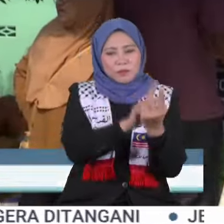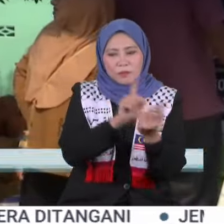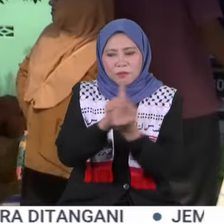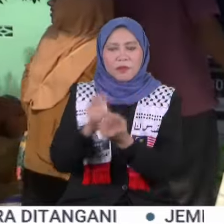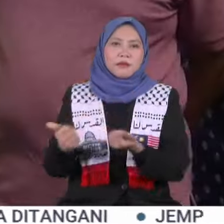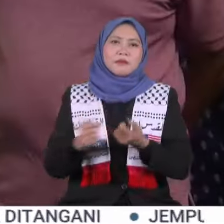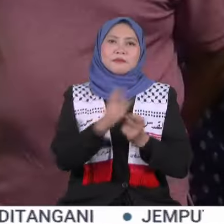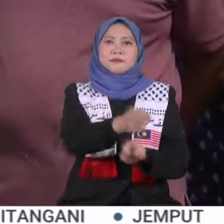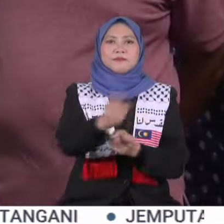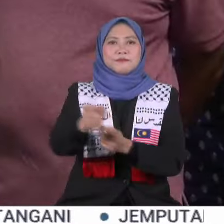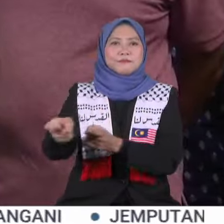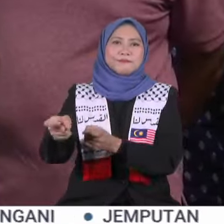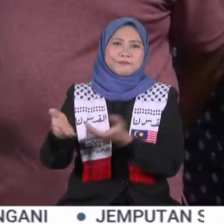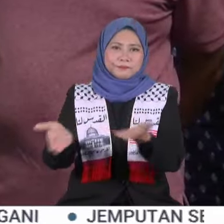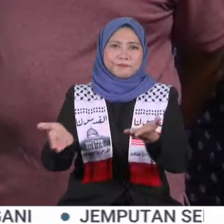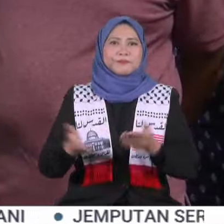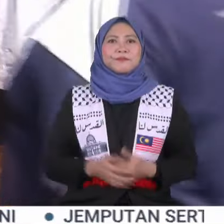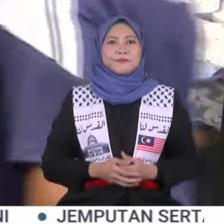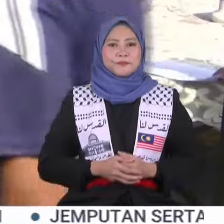bawa benda ni kat